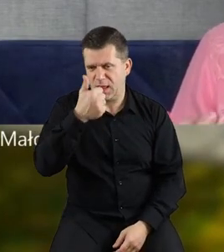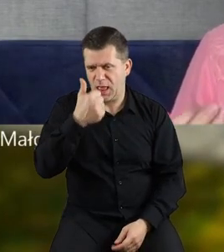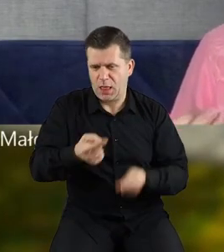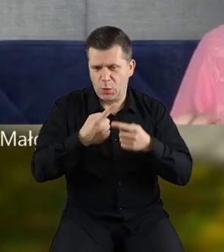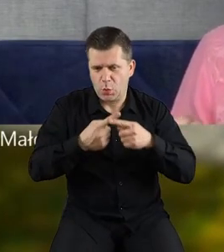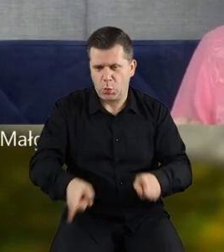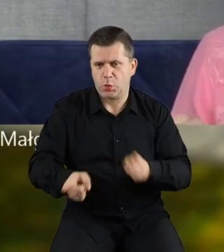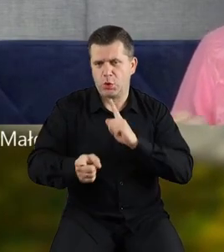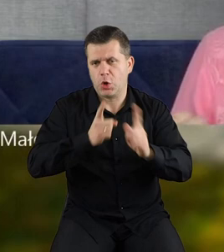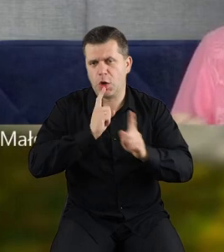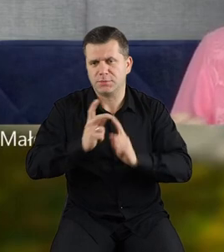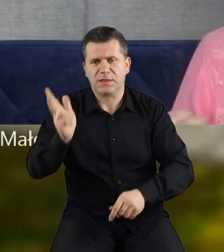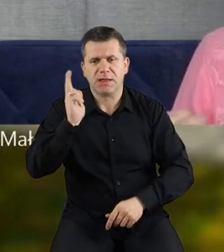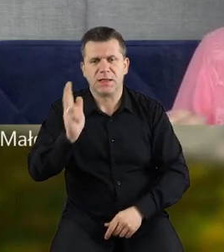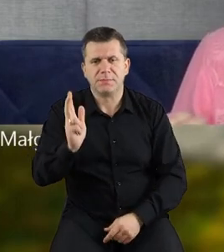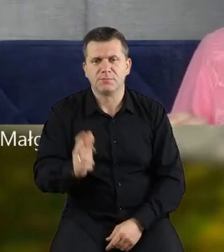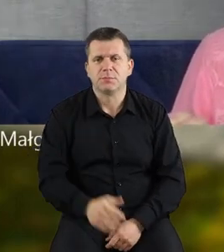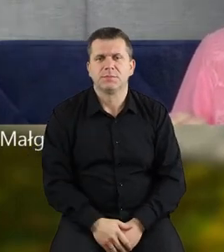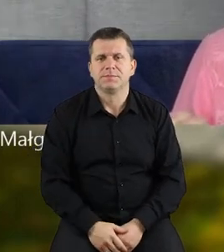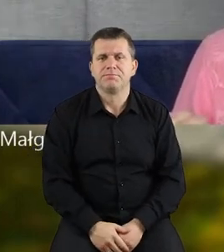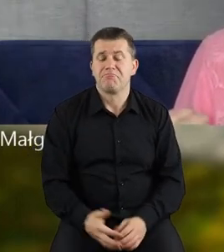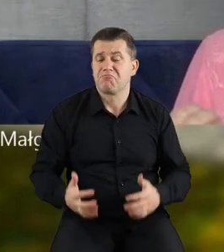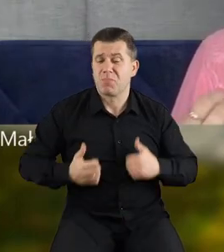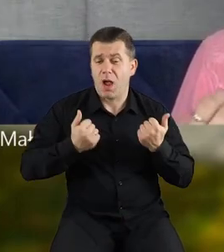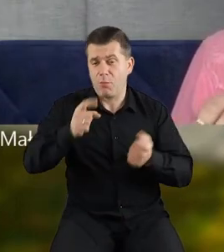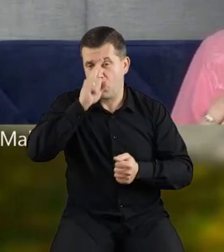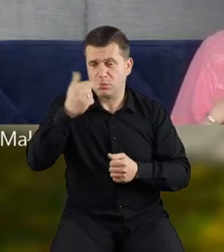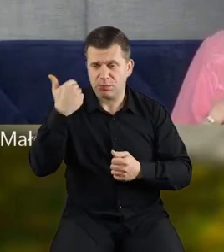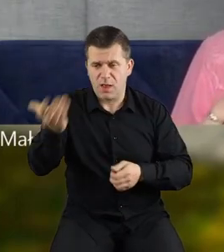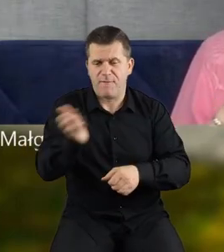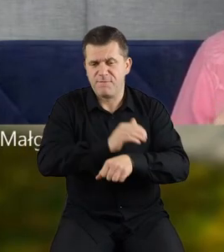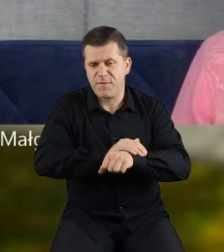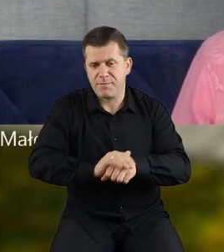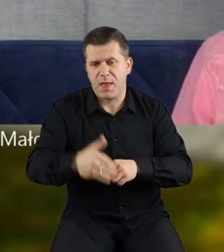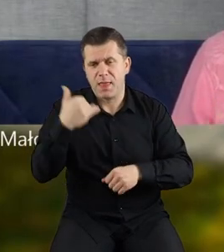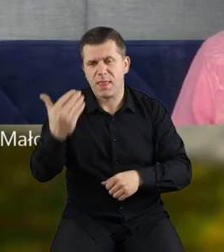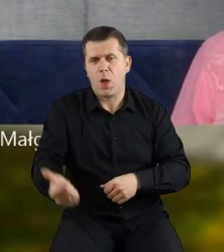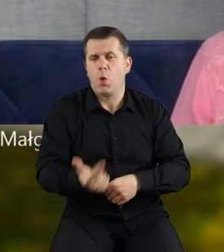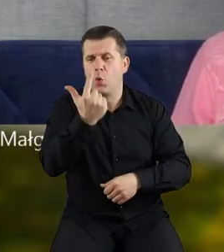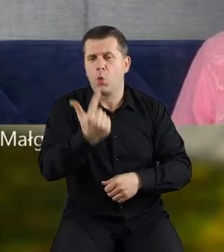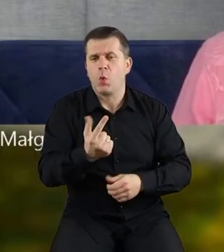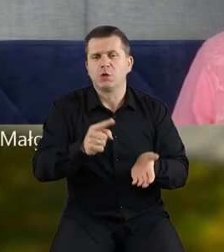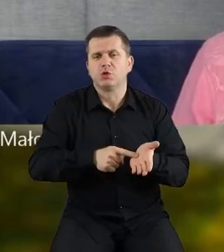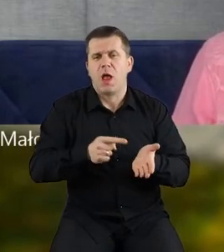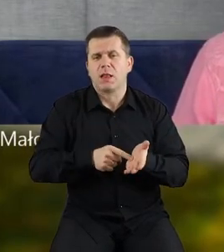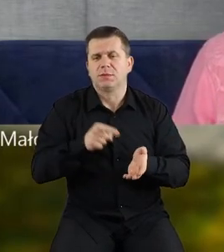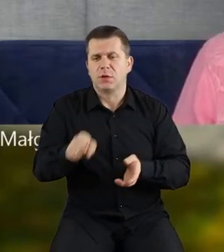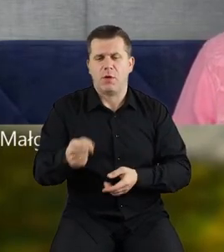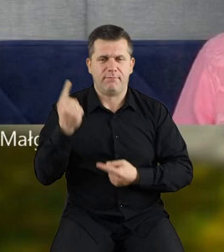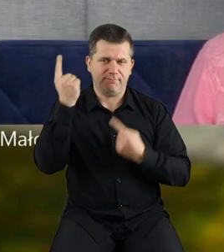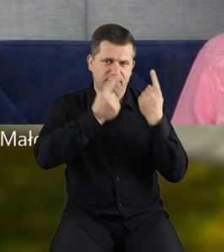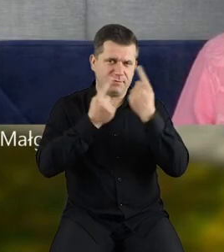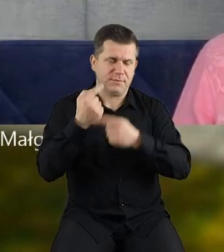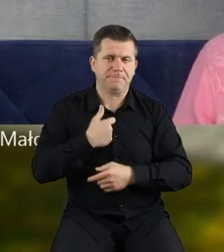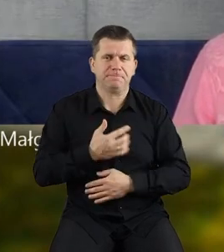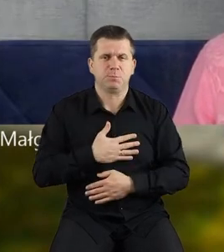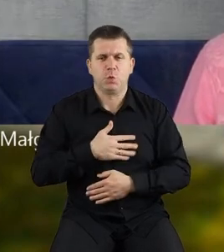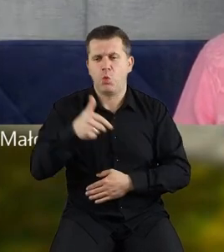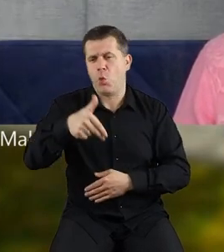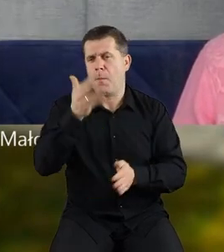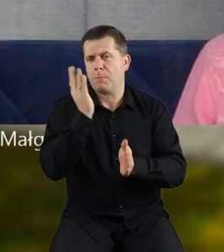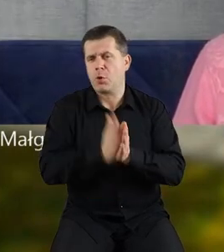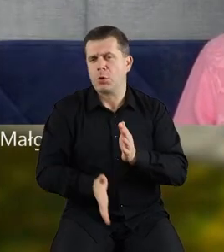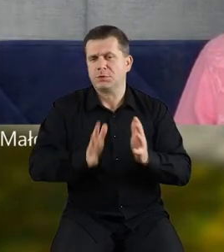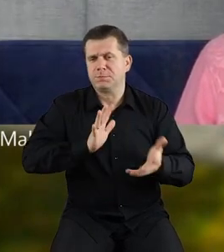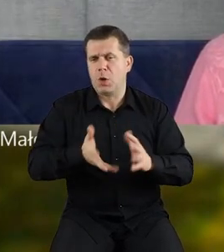wystarczyła jedna krótka rozmowa z kimś, żeby ludzie jej wybaczali i dawali drugie szanse. Wydało mi się to trochę w